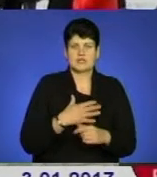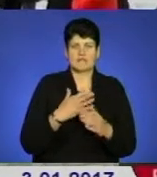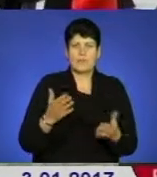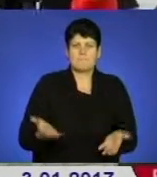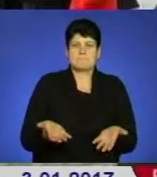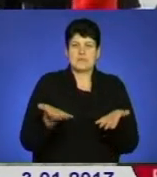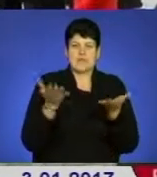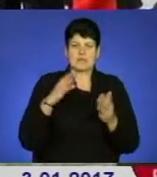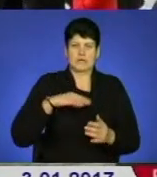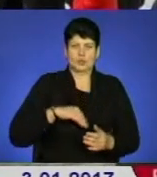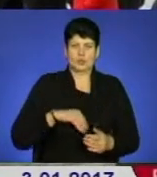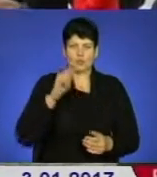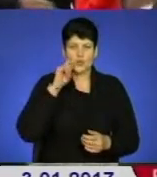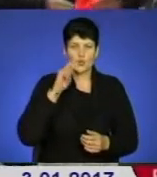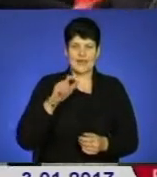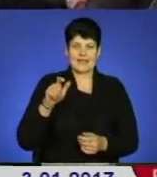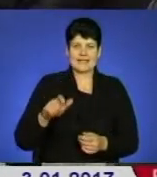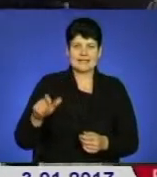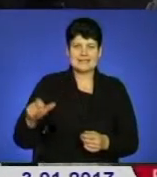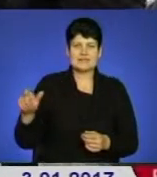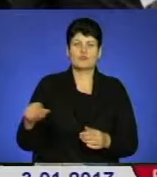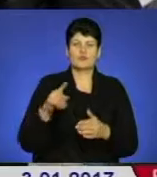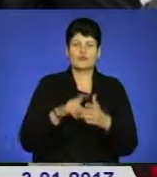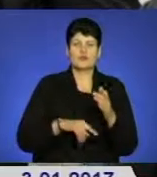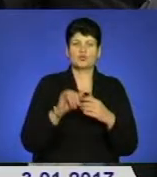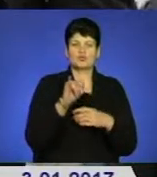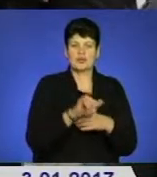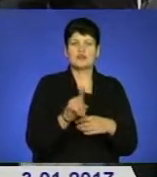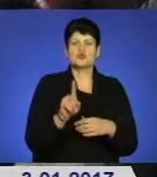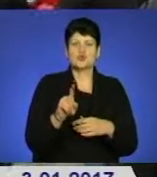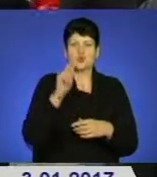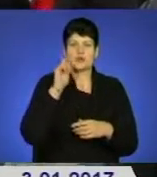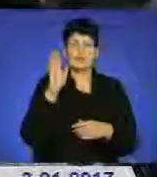дух українців і віру в те, що Україна буде все ж таки вільною.